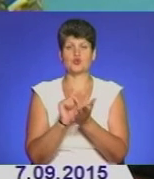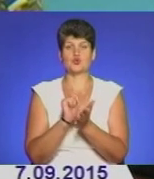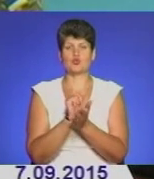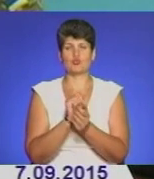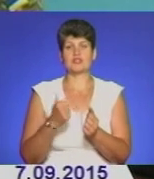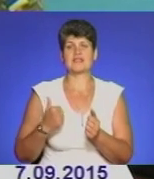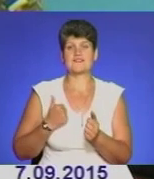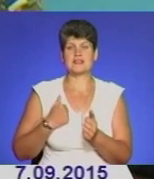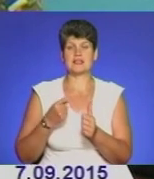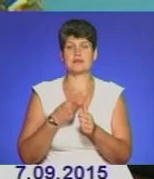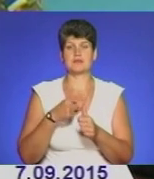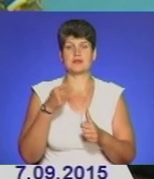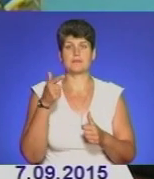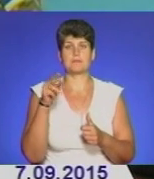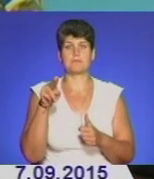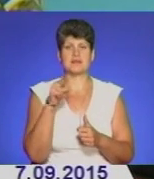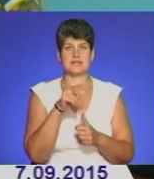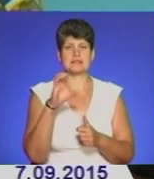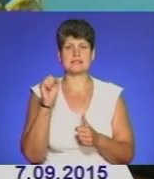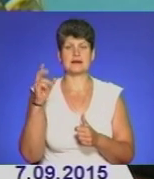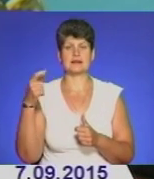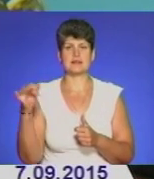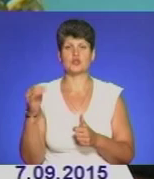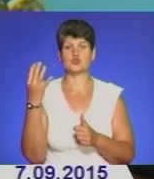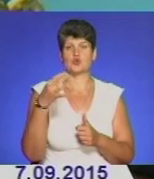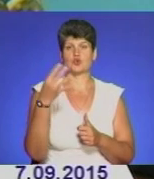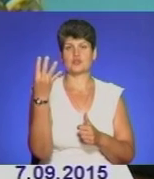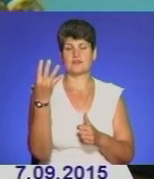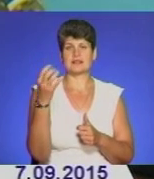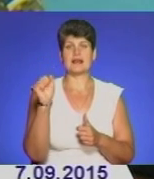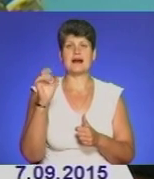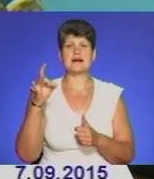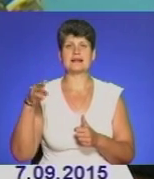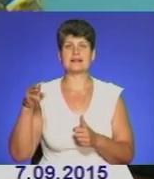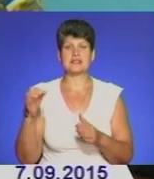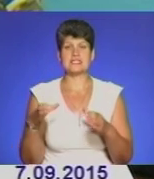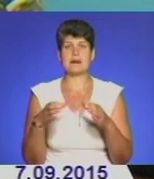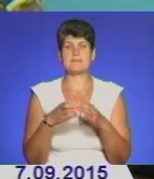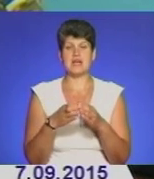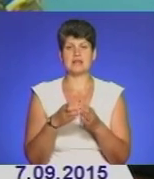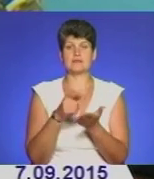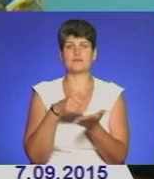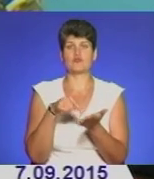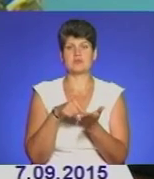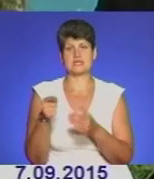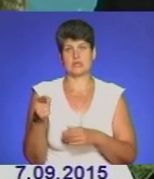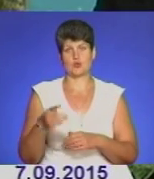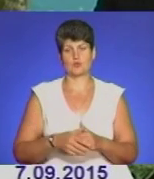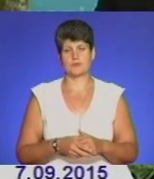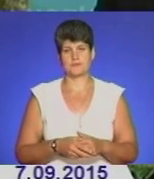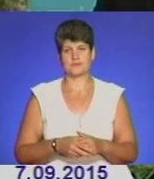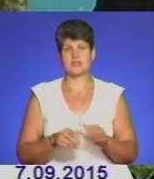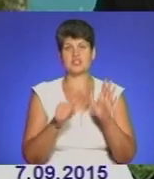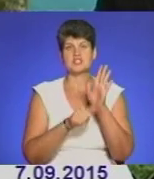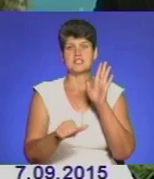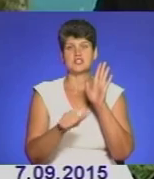військ імені гетьмана Петра Сагайдачного, 44-та артилерійська бригада в місті Тернополі.